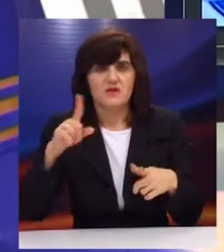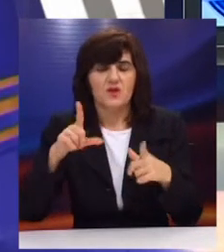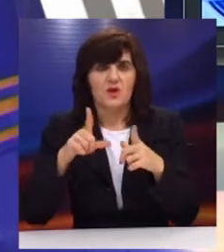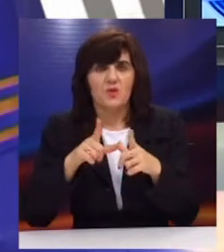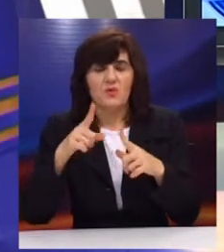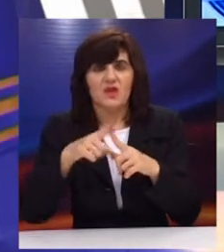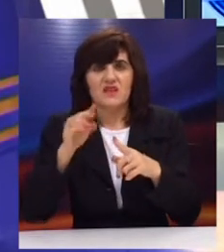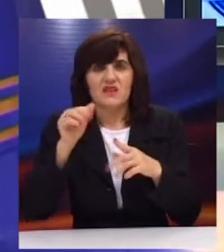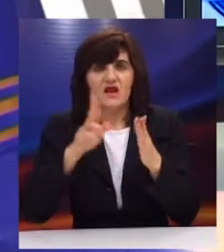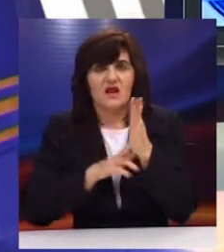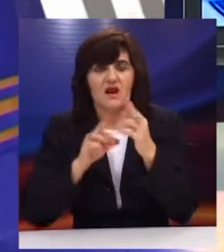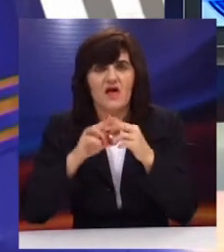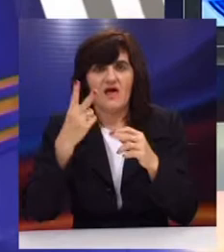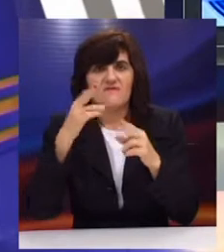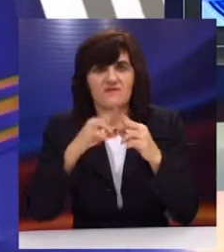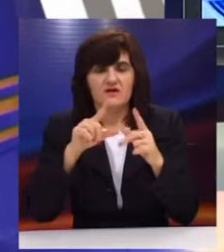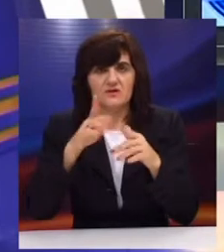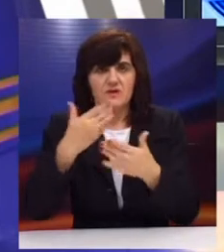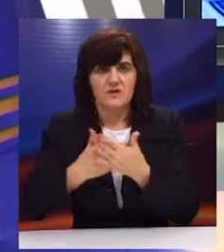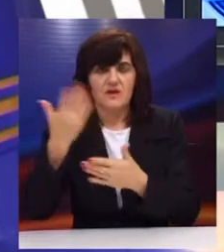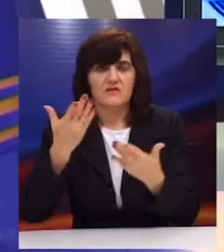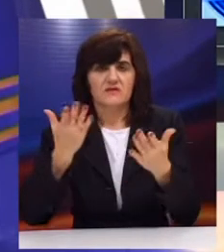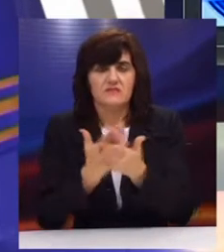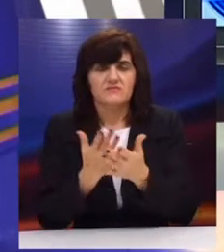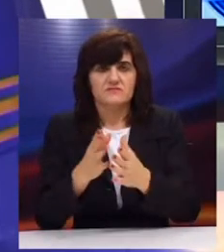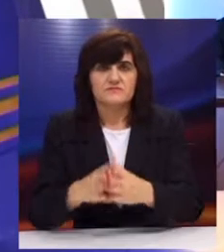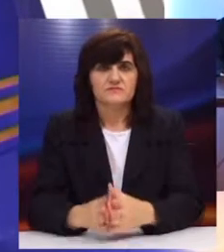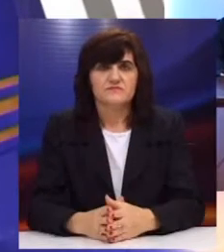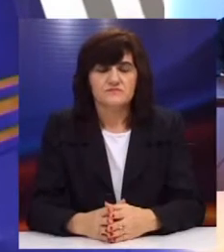i Metodije u Trnavi, kojima ovi fakulteti pripadaju.